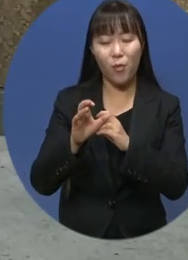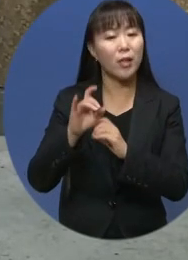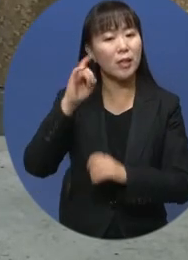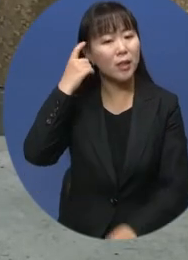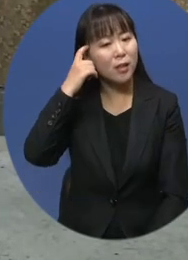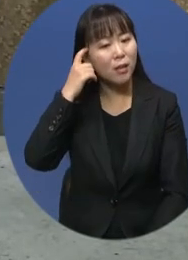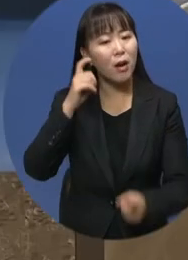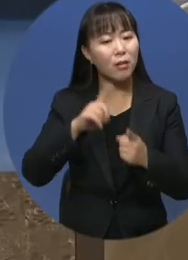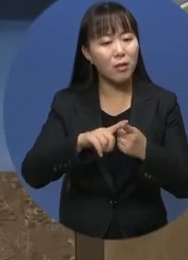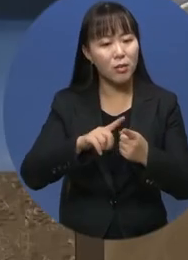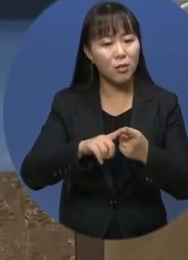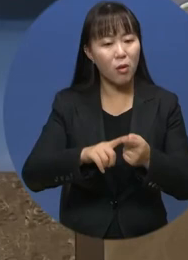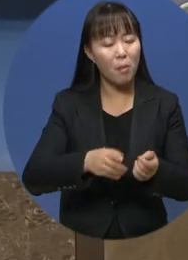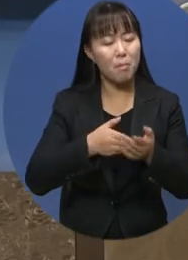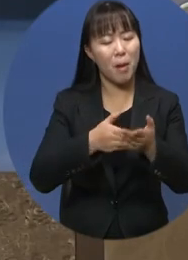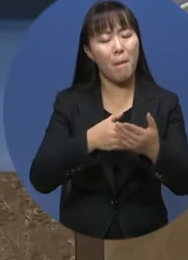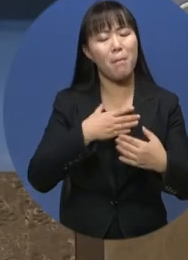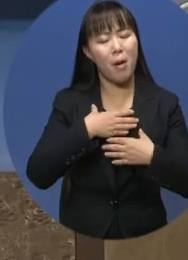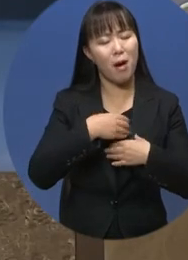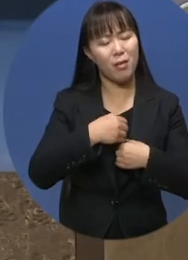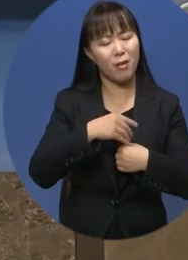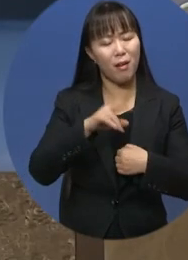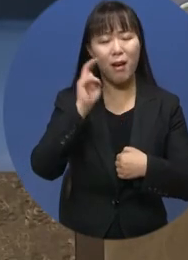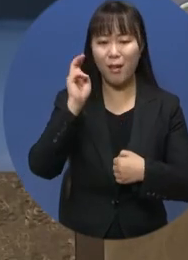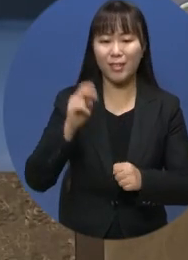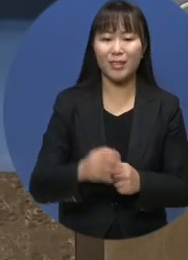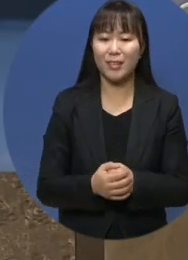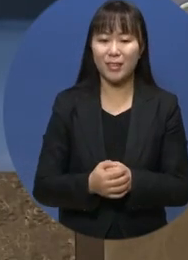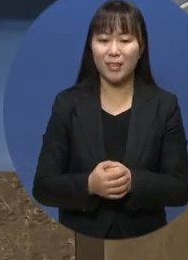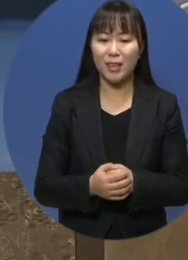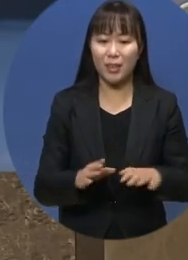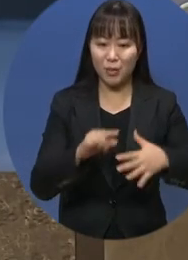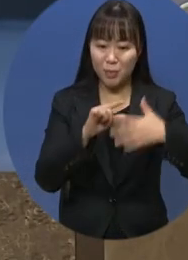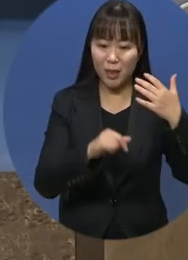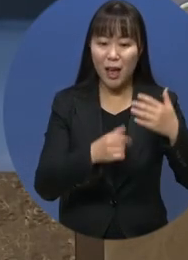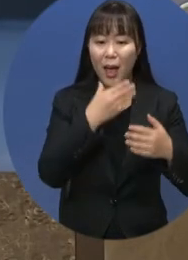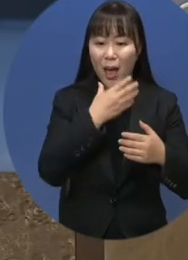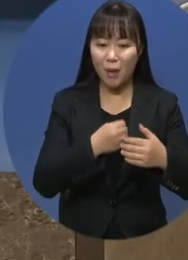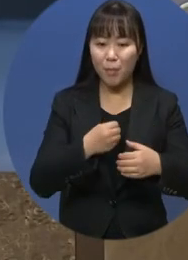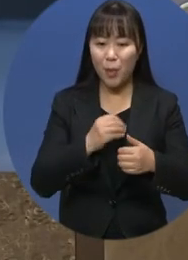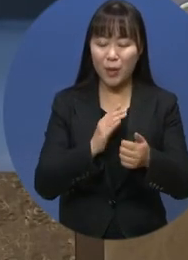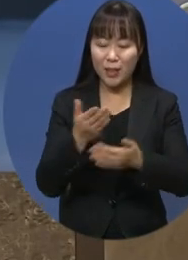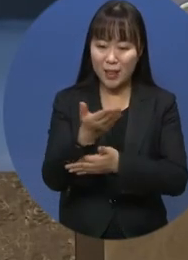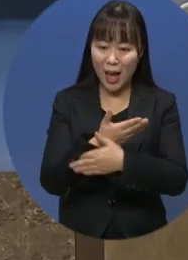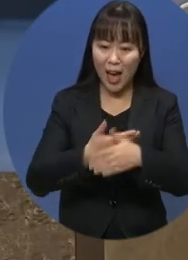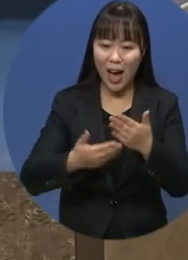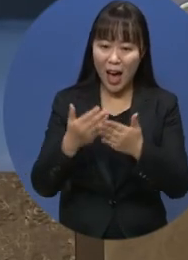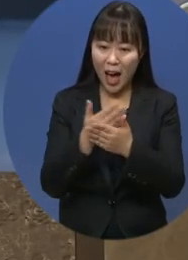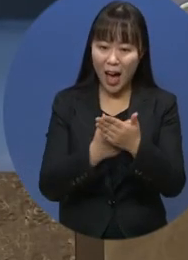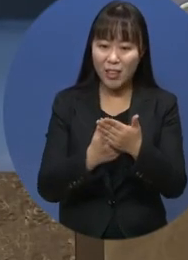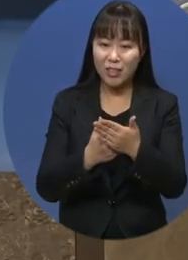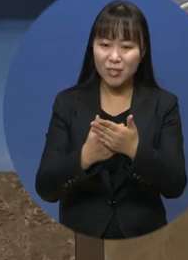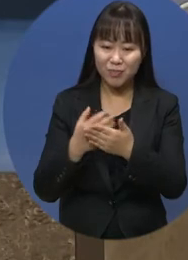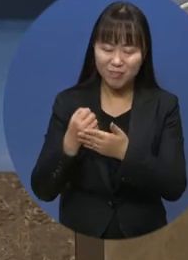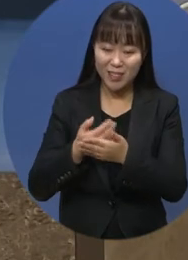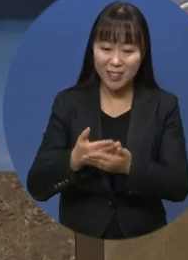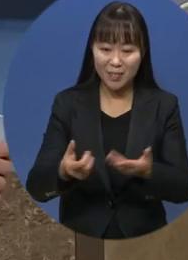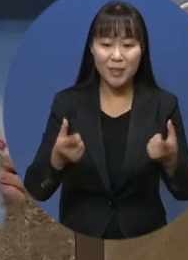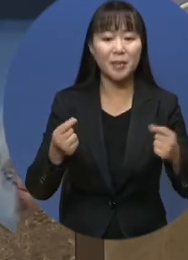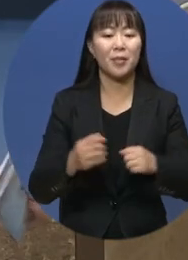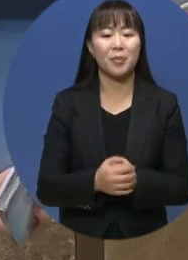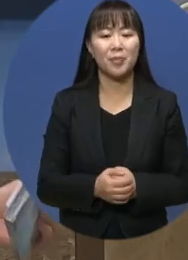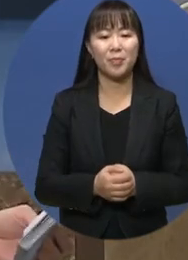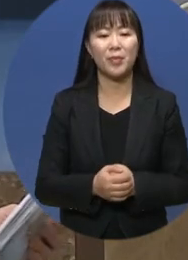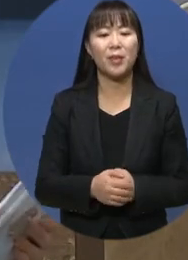의견들을 더 편하게 말하실 수 있을 것 같거든요 그래서 저희 프로그램 영이 행복 나는 지킴이 자호 혹 내 몸 지키는 데 그 정말